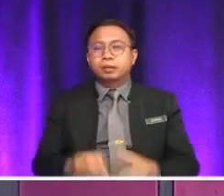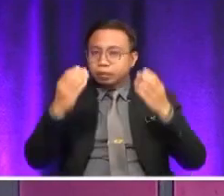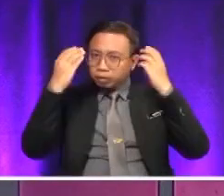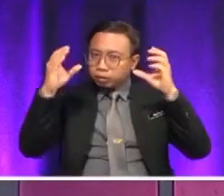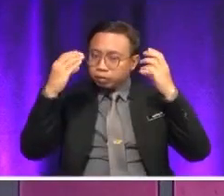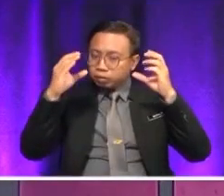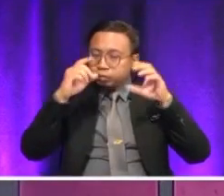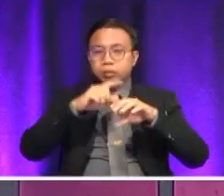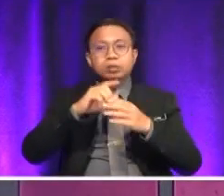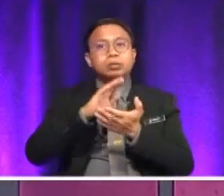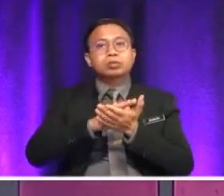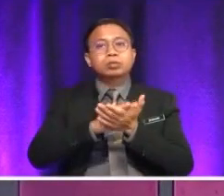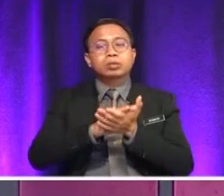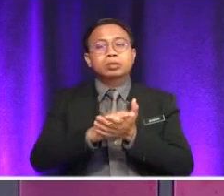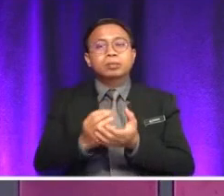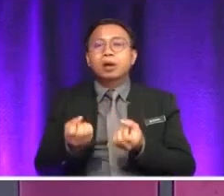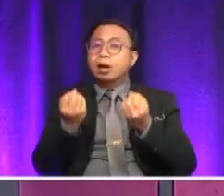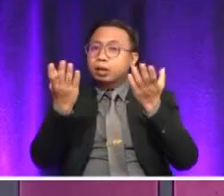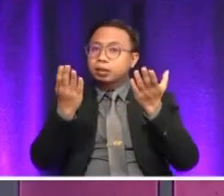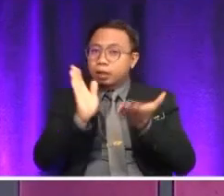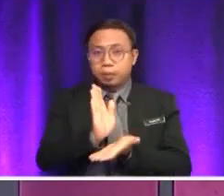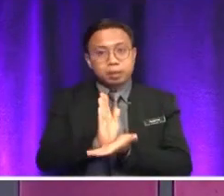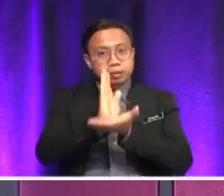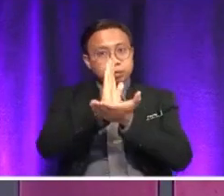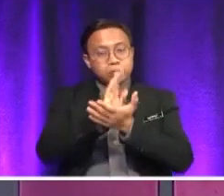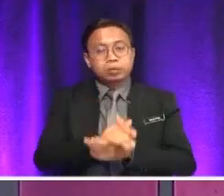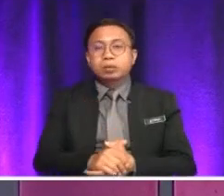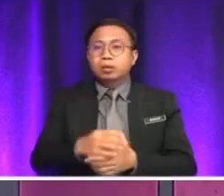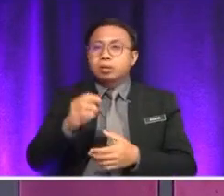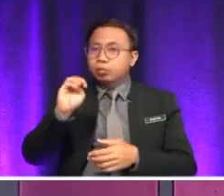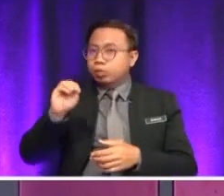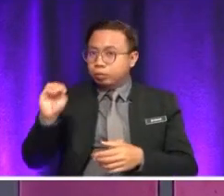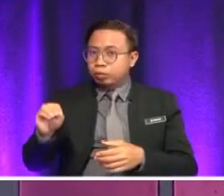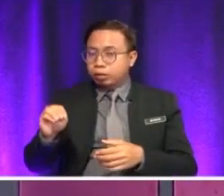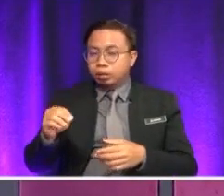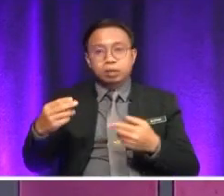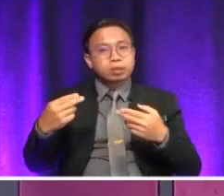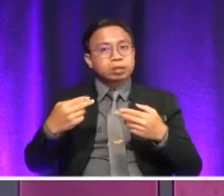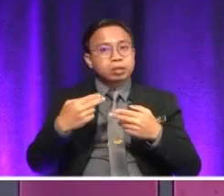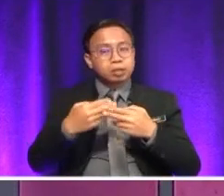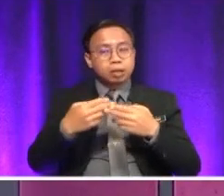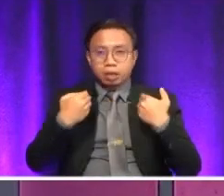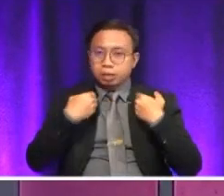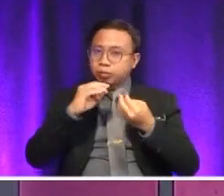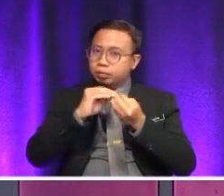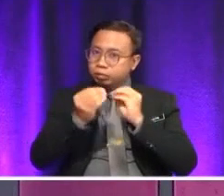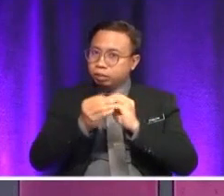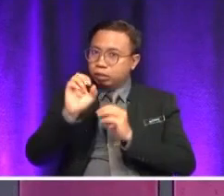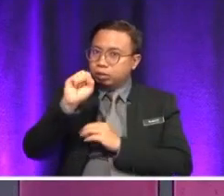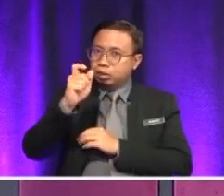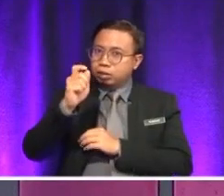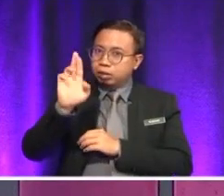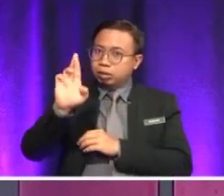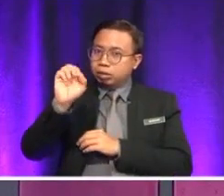Cikgu-cikgu di sekolah memang membantu membantu murid-murid yang menghadapi masalah ataupun stres dan